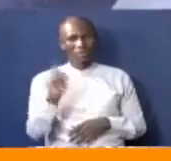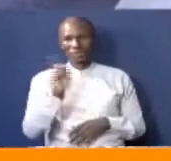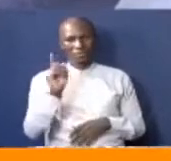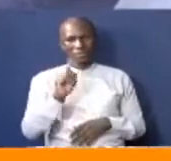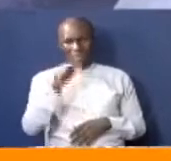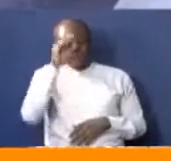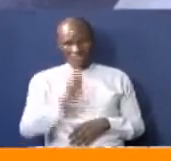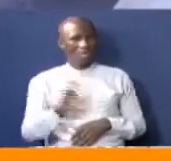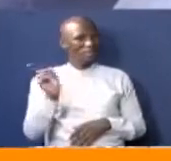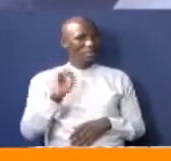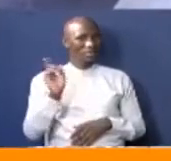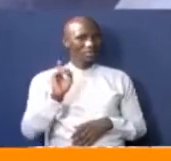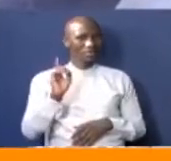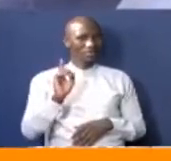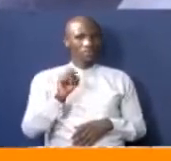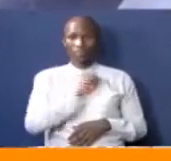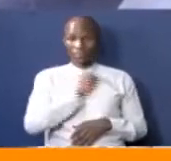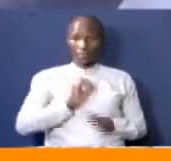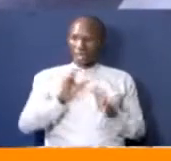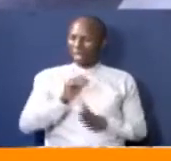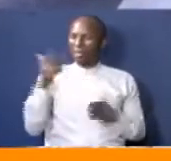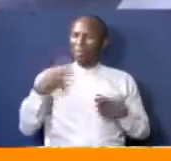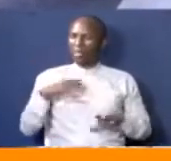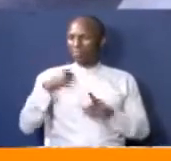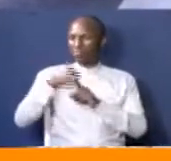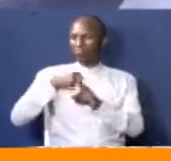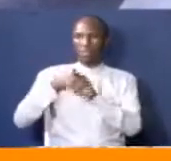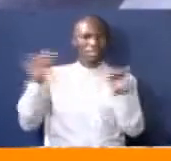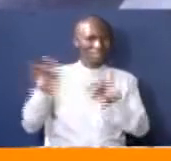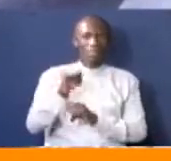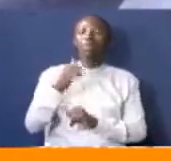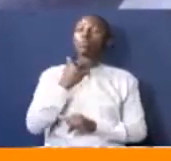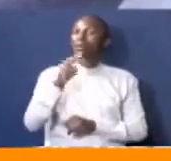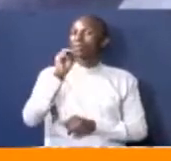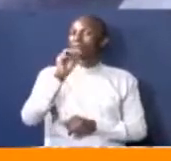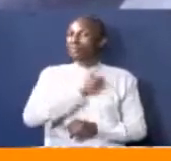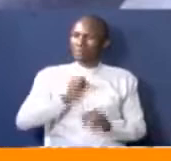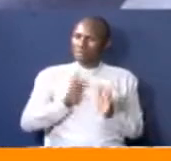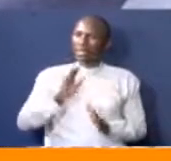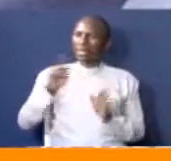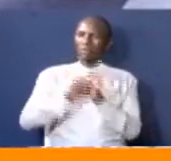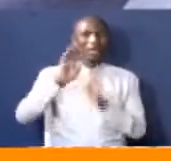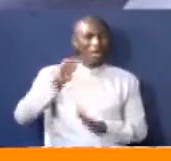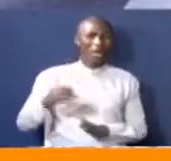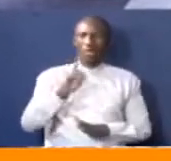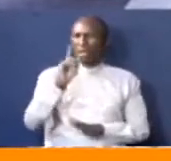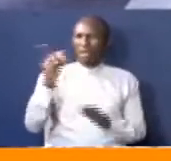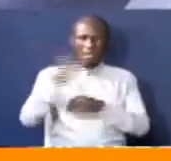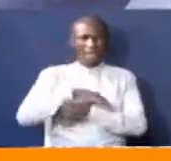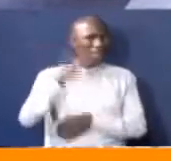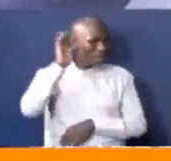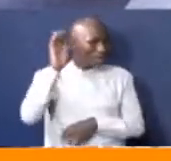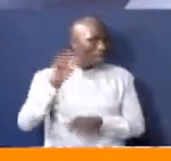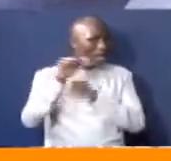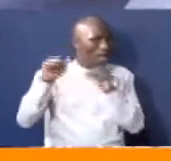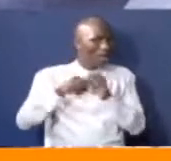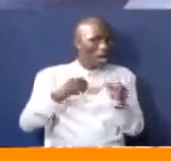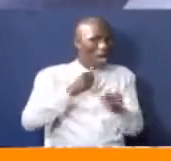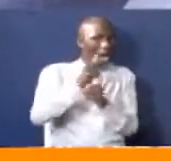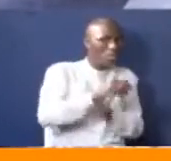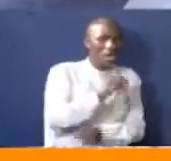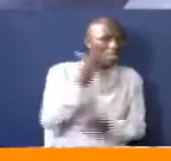kaunda ngavana senator be andwange methi tiyo mazen methi tiyo senator wa Kitui County na be mudhenyo no mutu neiwa akuma